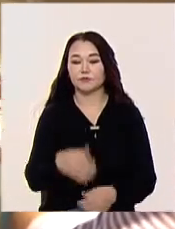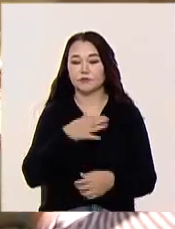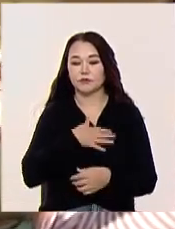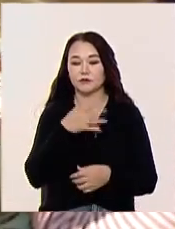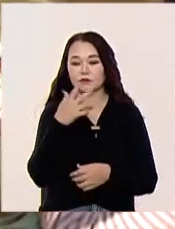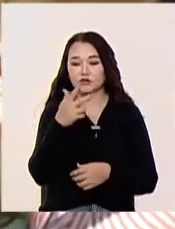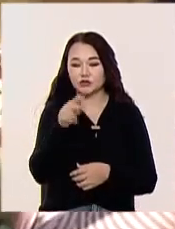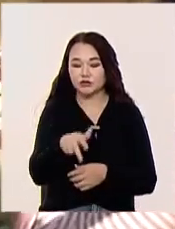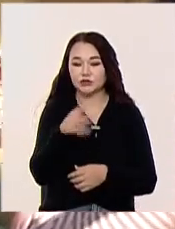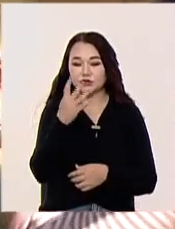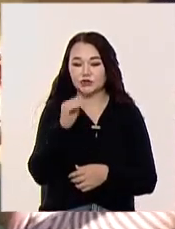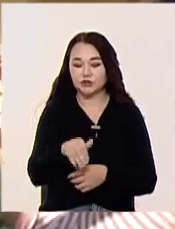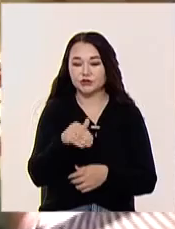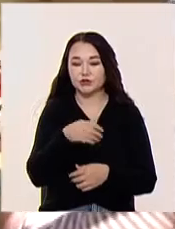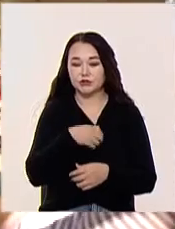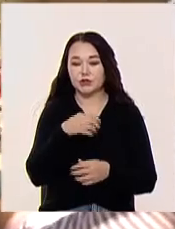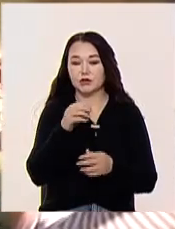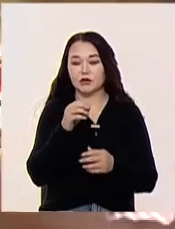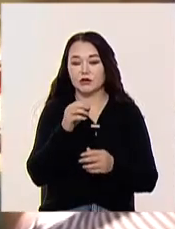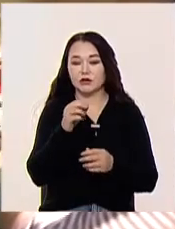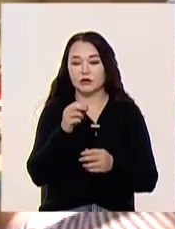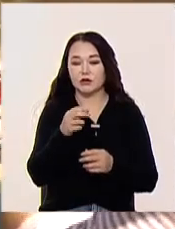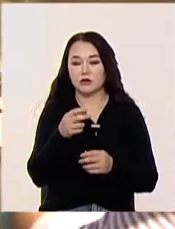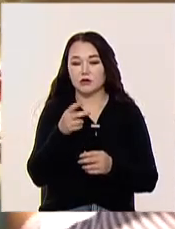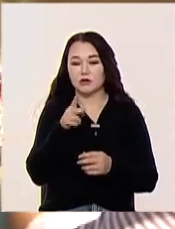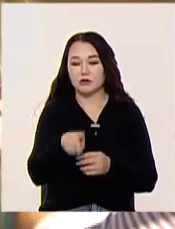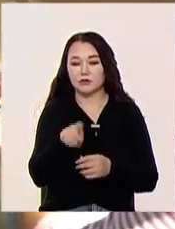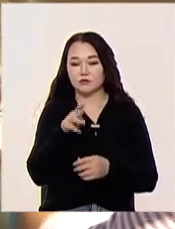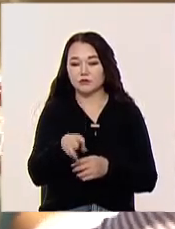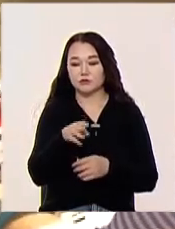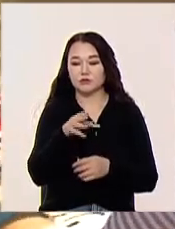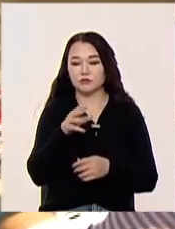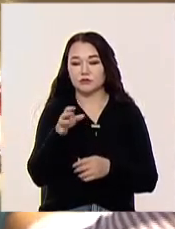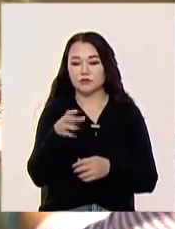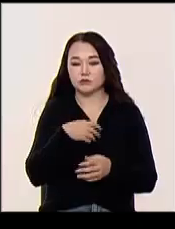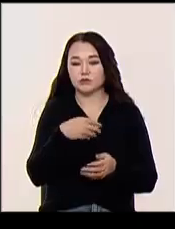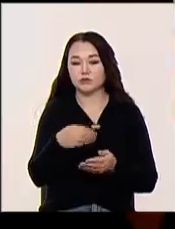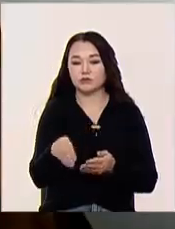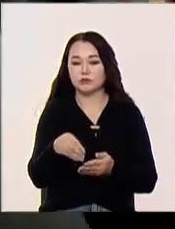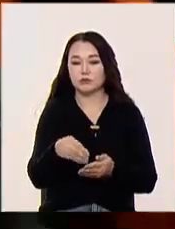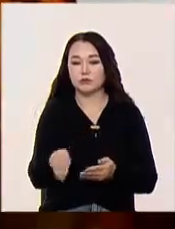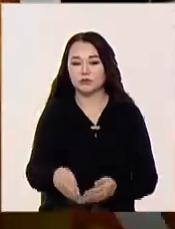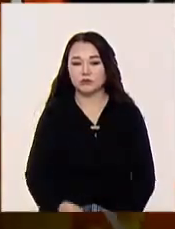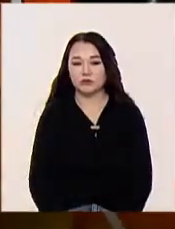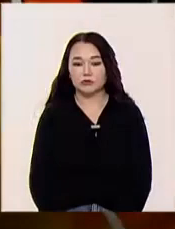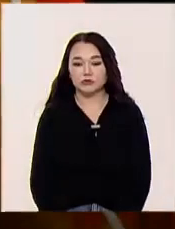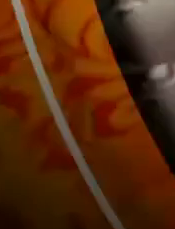не 4 мың квартира жинап қоямын. 2 мың не 3 мың сүйтті анамнан.